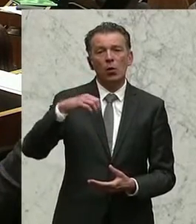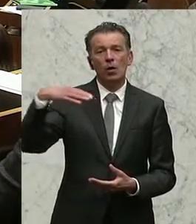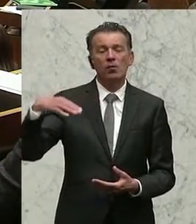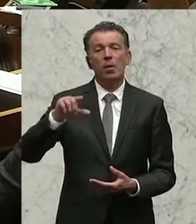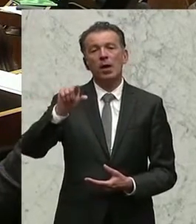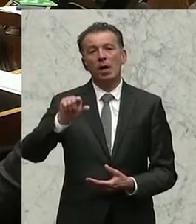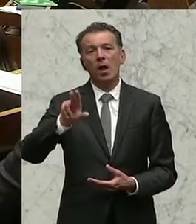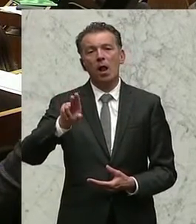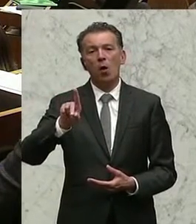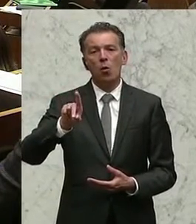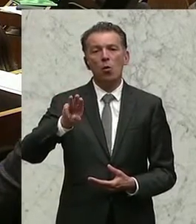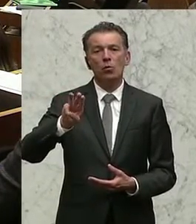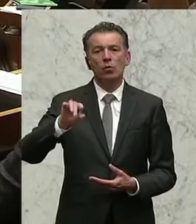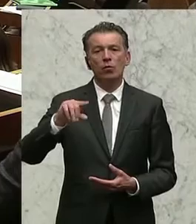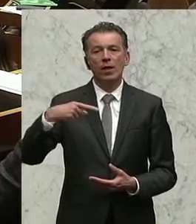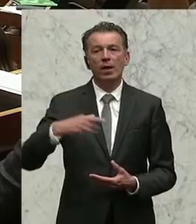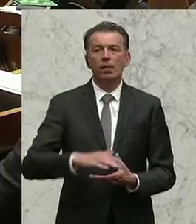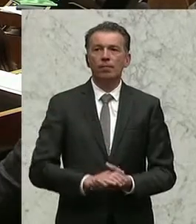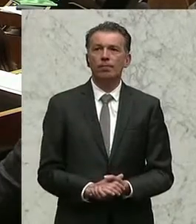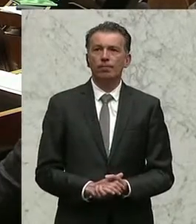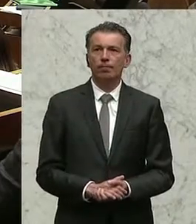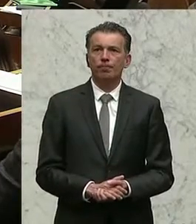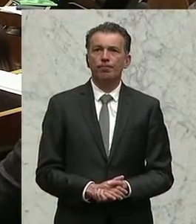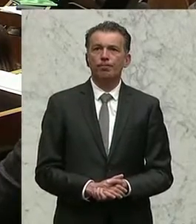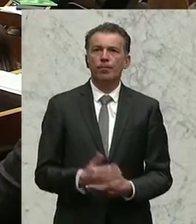eine Verbesserung, lobt Carmen Szymanek von der FPÖ. Ulrike